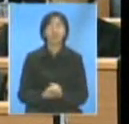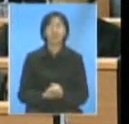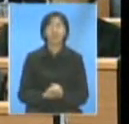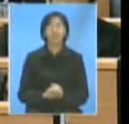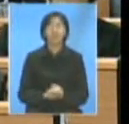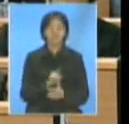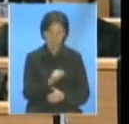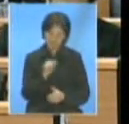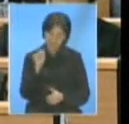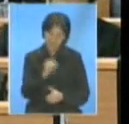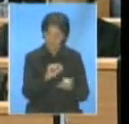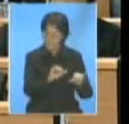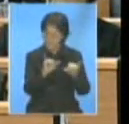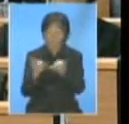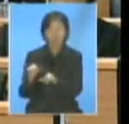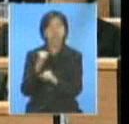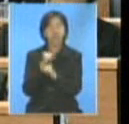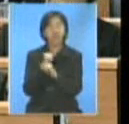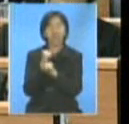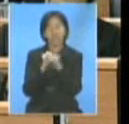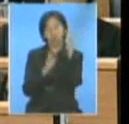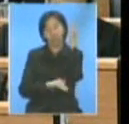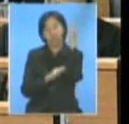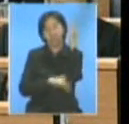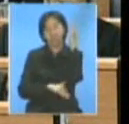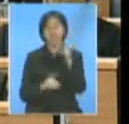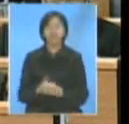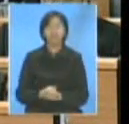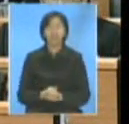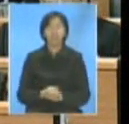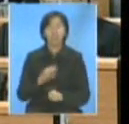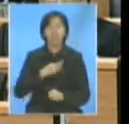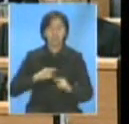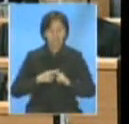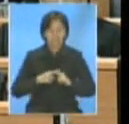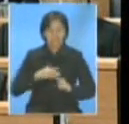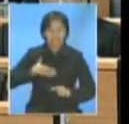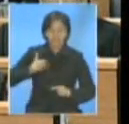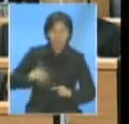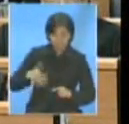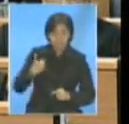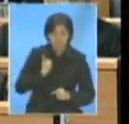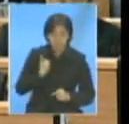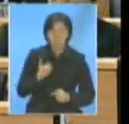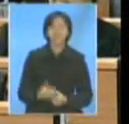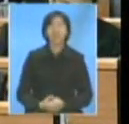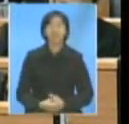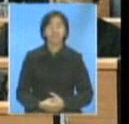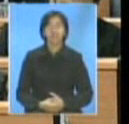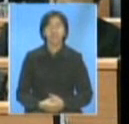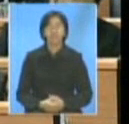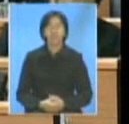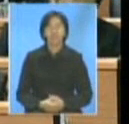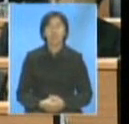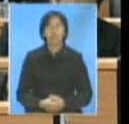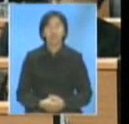จะย้ายเจ้าหน้าที่ให้ไปอยู่ในจังหวัดชายแดนภาคใต้เจ็บไหมครับมันเจ็บปวดไหมครับมันมีความ